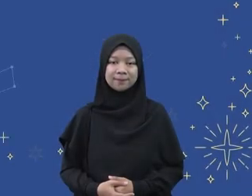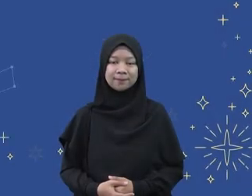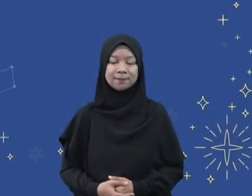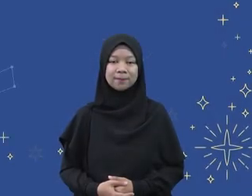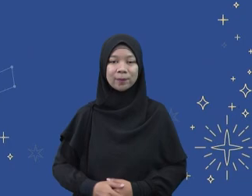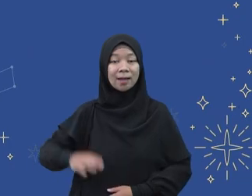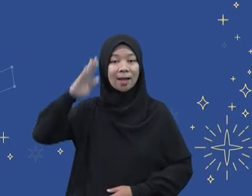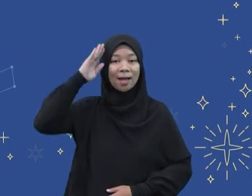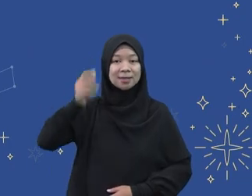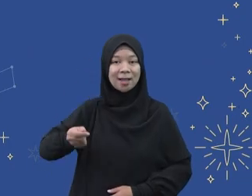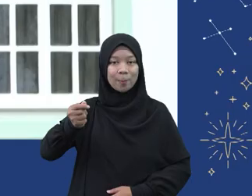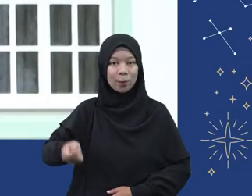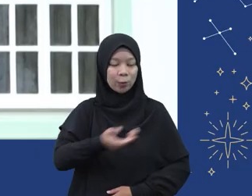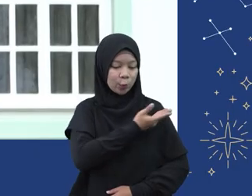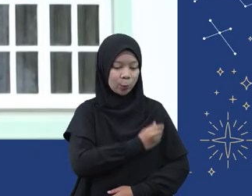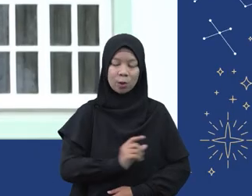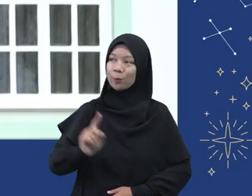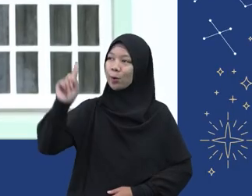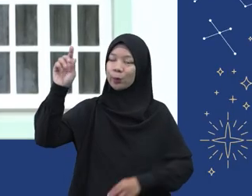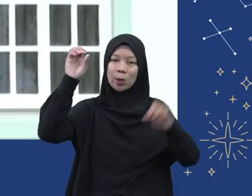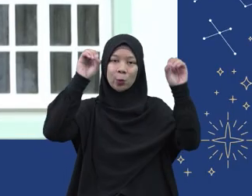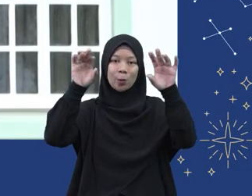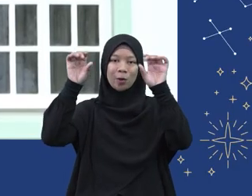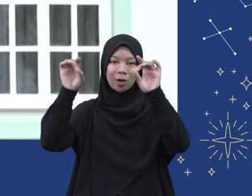Assalamualaikum warahmatullahi wabarakatuh